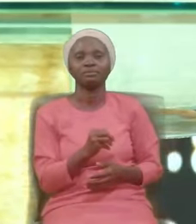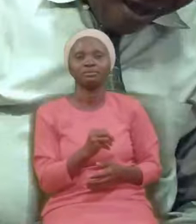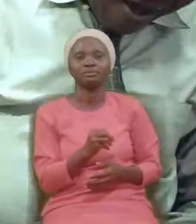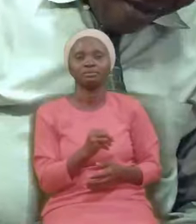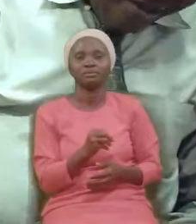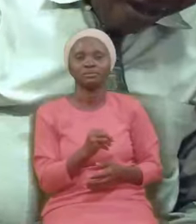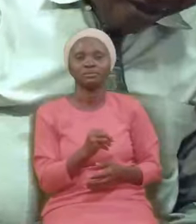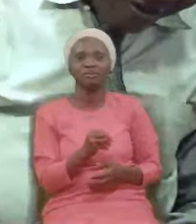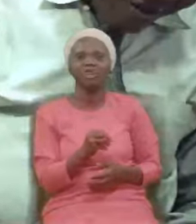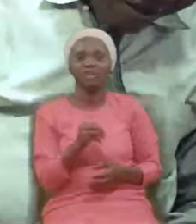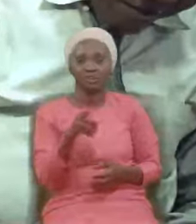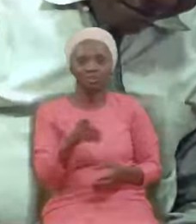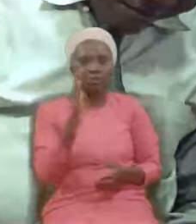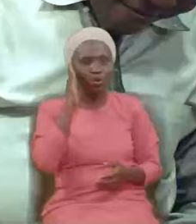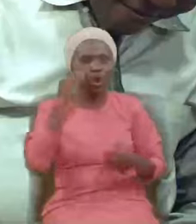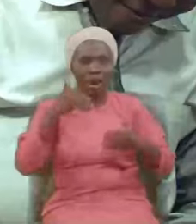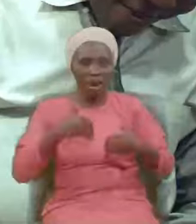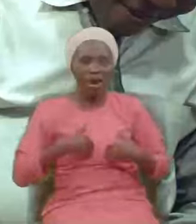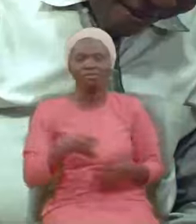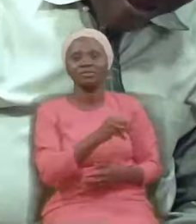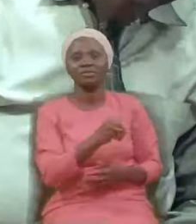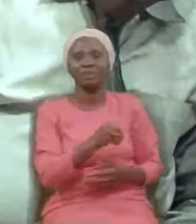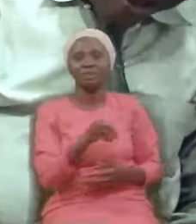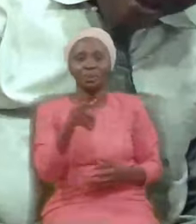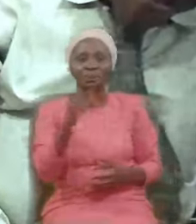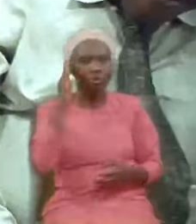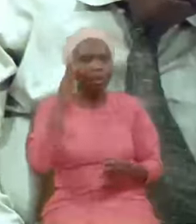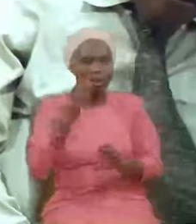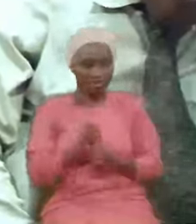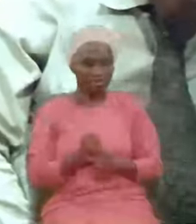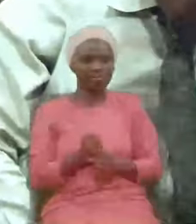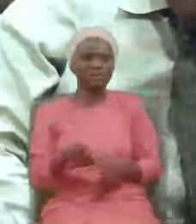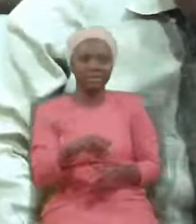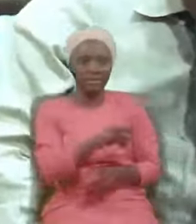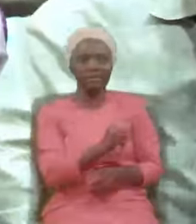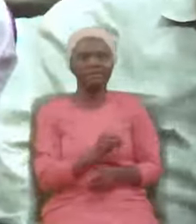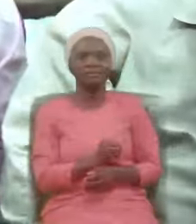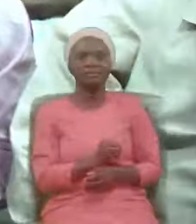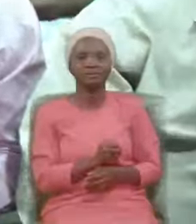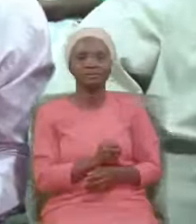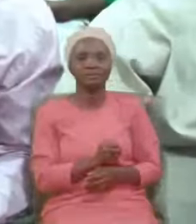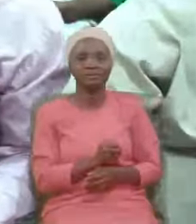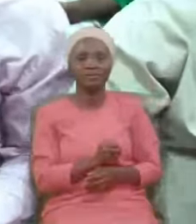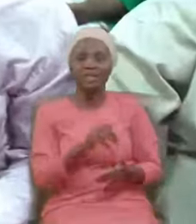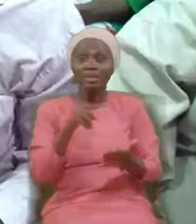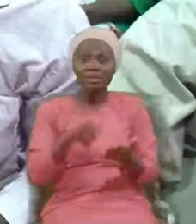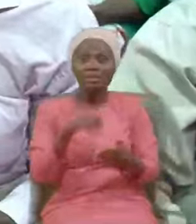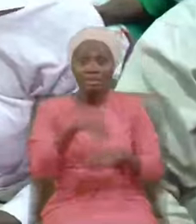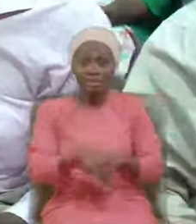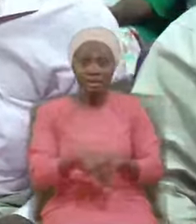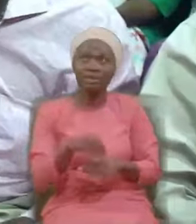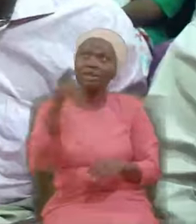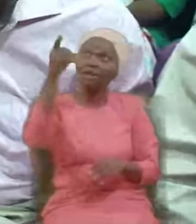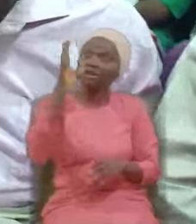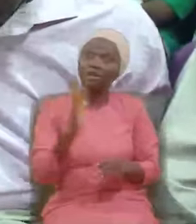Et qu'est-ce qui va arriver? Et je le verrai s'accomplir. Et vous le verrez s'accomplir. Ce soir,